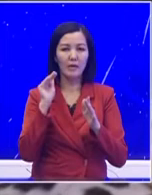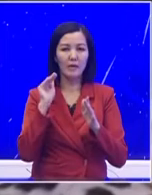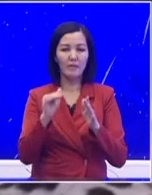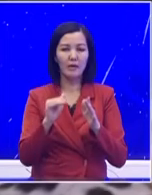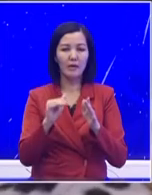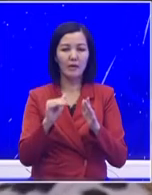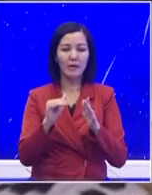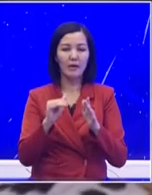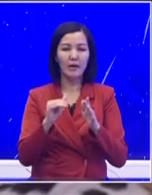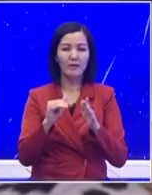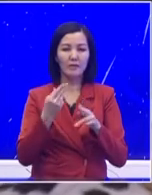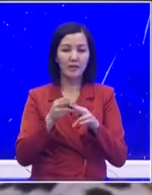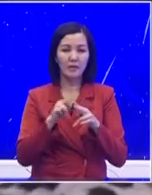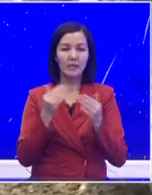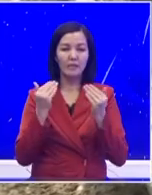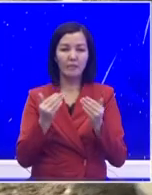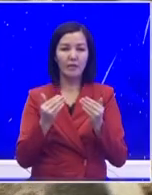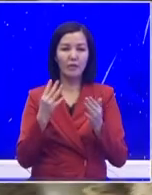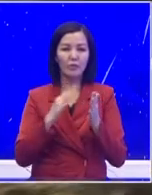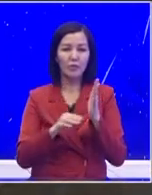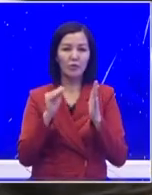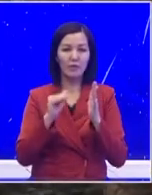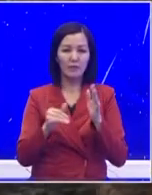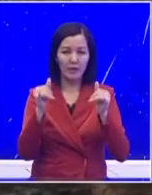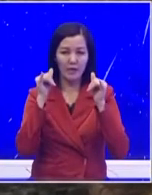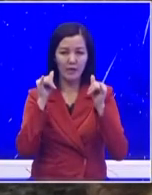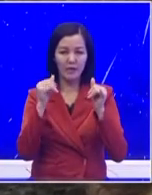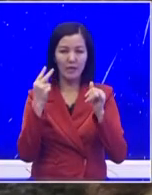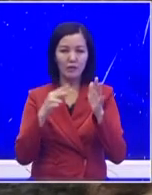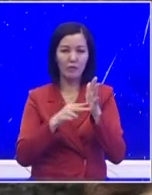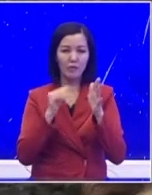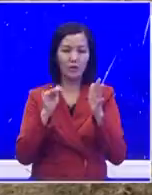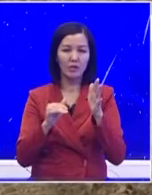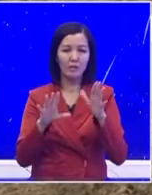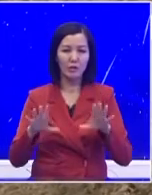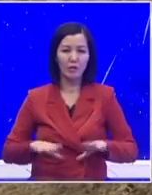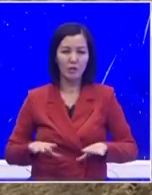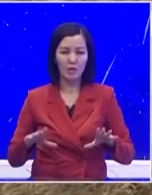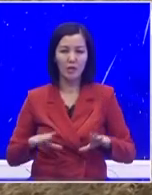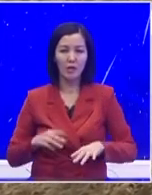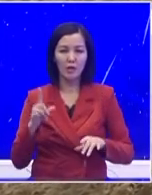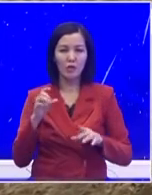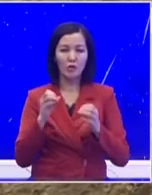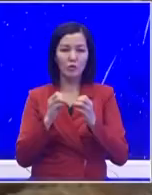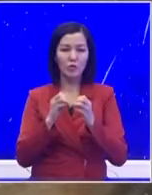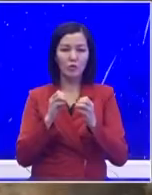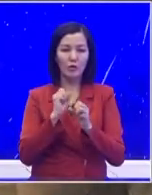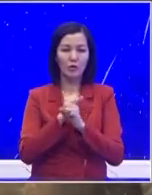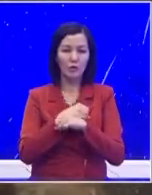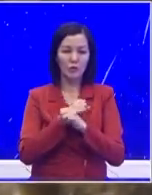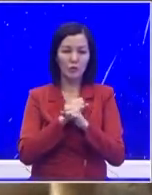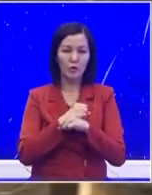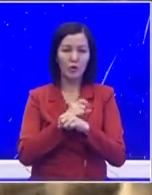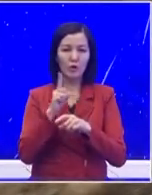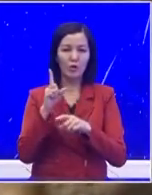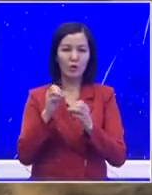Аса көп емес. Десе де биыл ауданда 90 мыңнан аса ірі қара, 27 мыңға жуық жылқы түлігі, 110 мыңнан аса түйе, 100 мыңдай қой